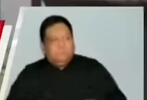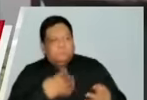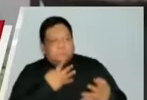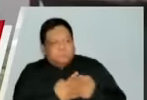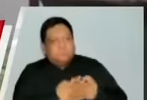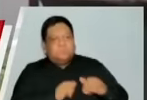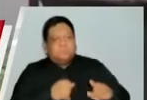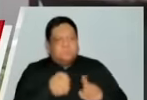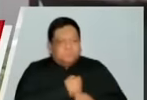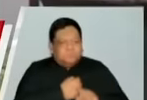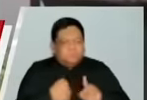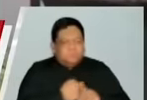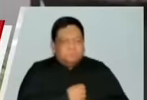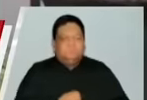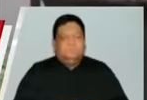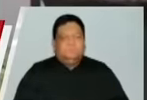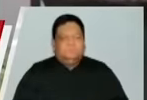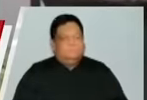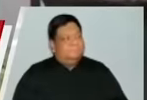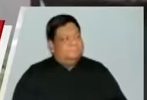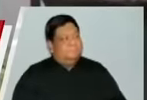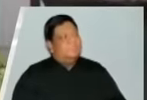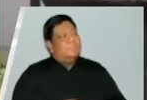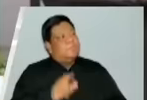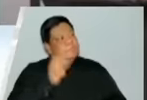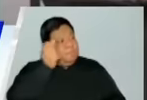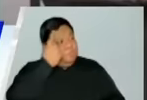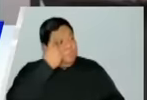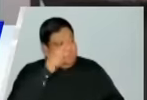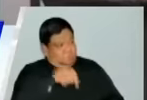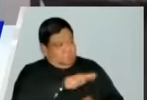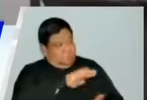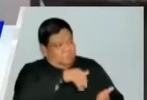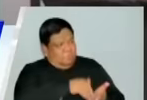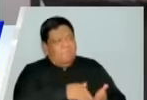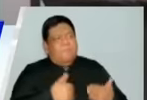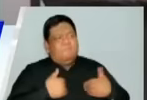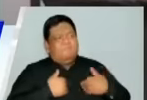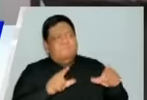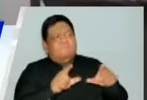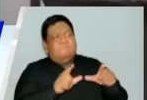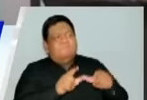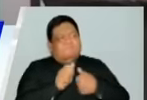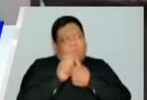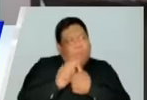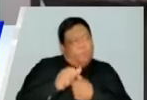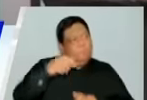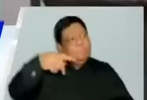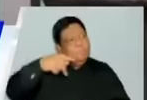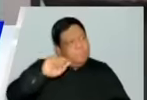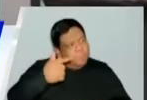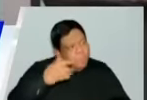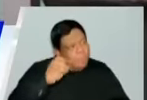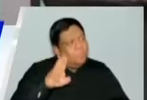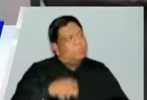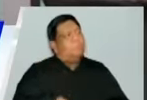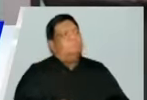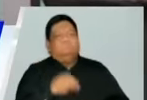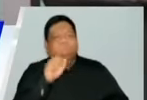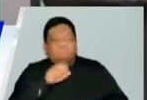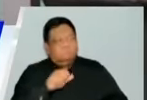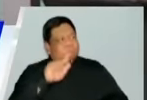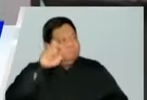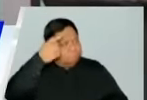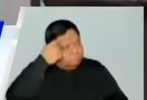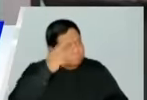papeles with PAGCOR and of course sa local government may mga papeles yan. But ang